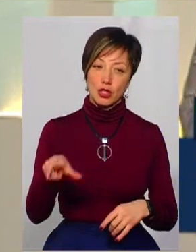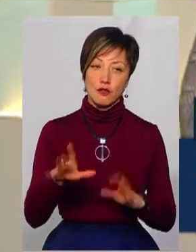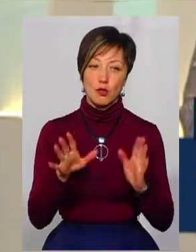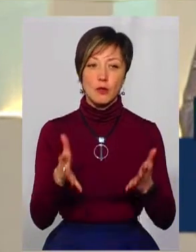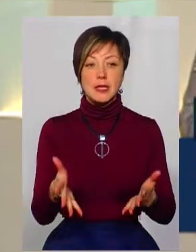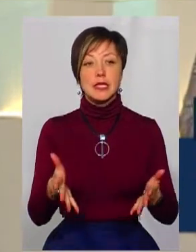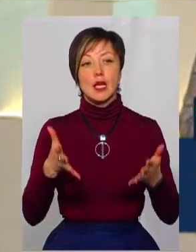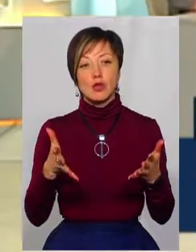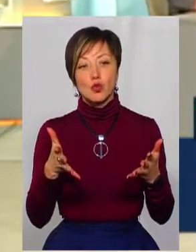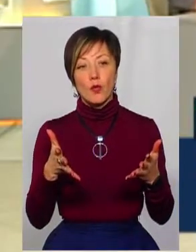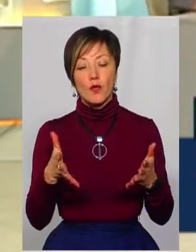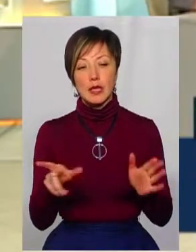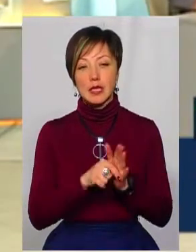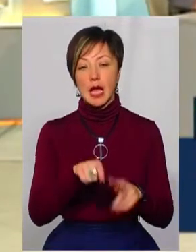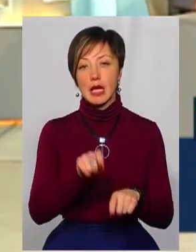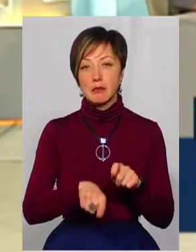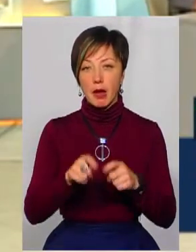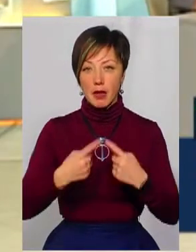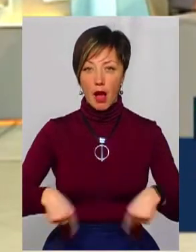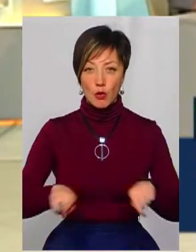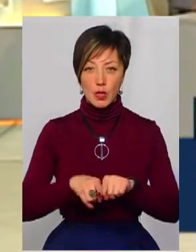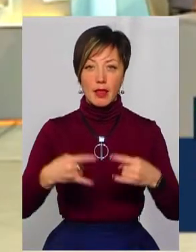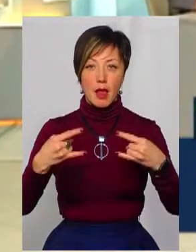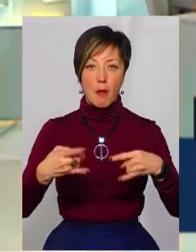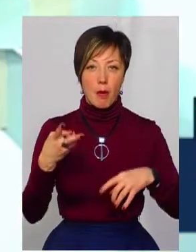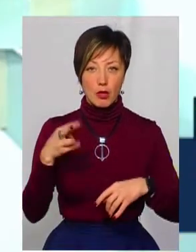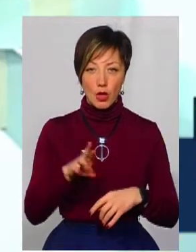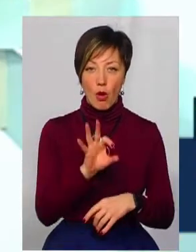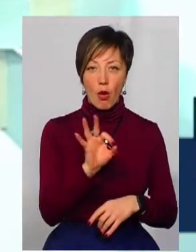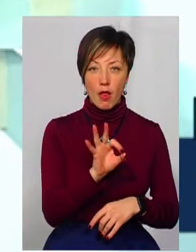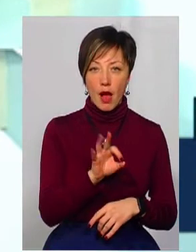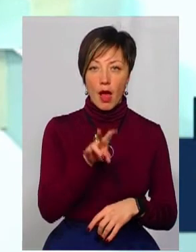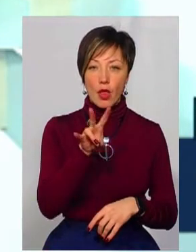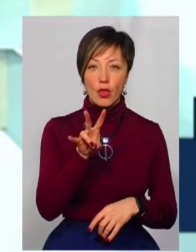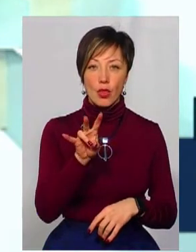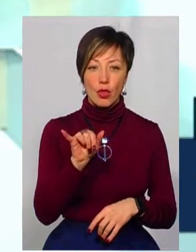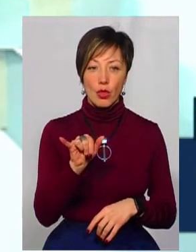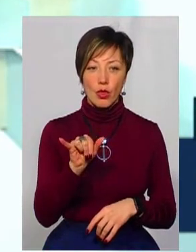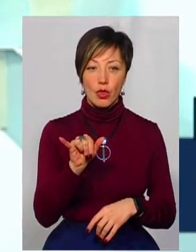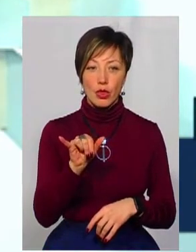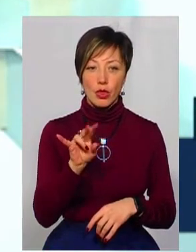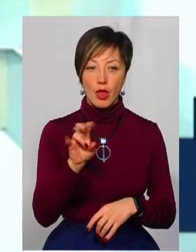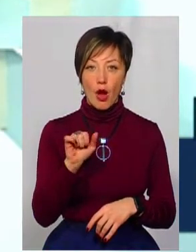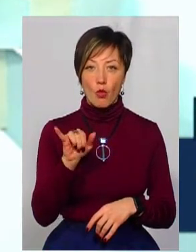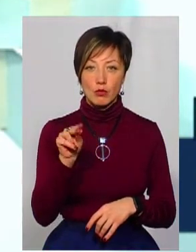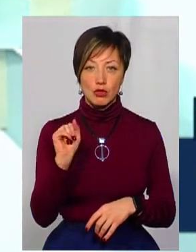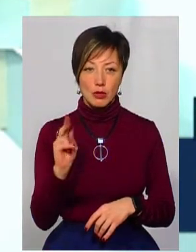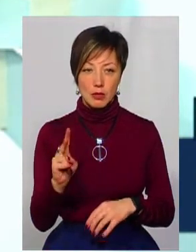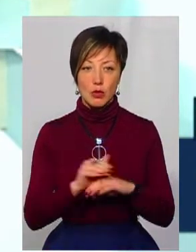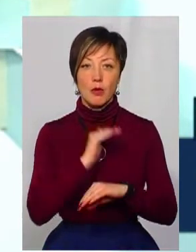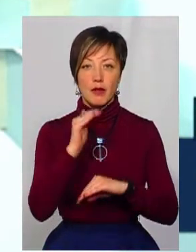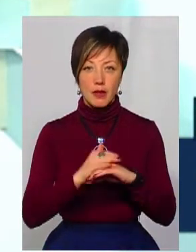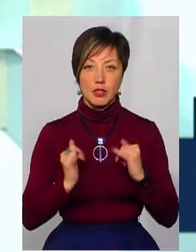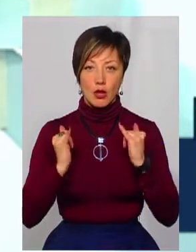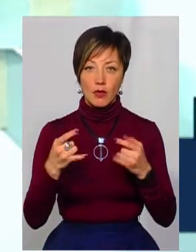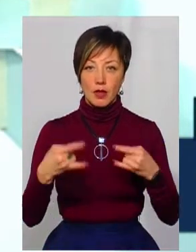Будемо з'ясовувати з експертом у галузі телебачення Олегом Наумчаком. Вітаю вас. Добрий вечір. Добрий вечір, шановні